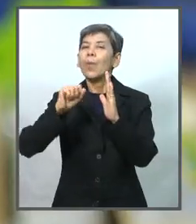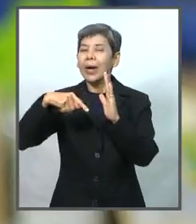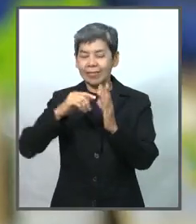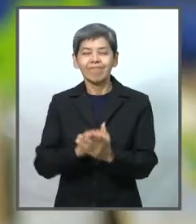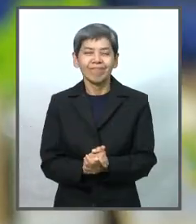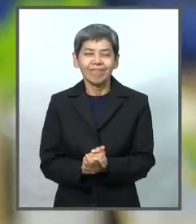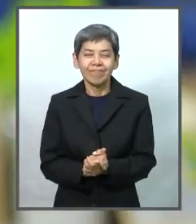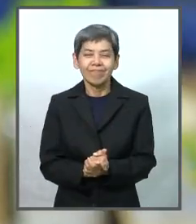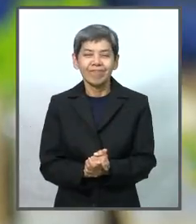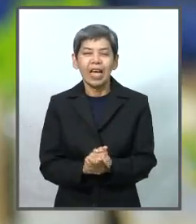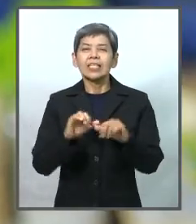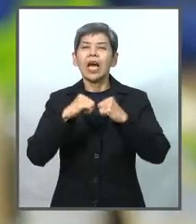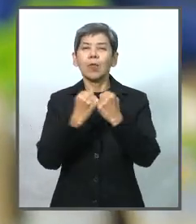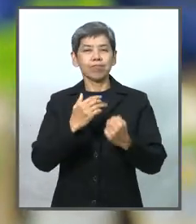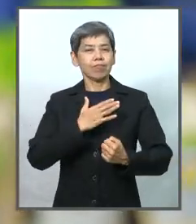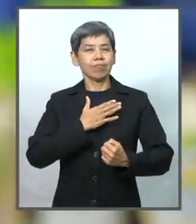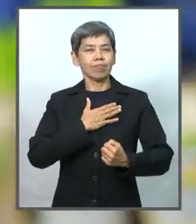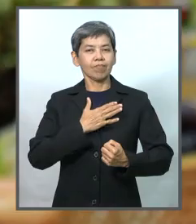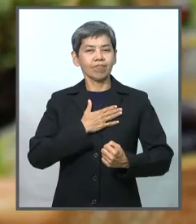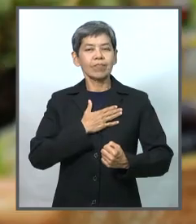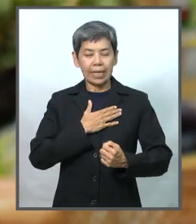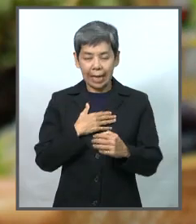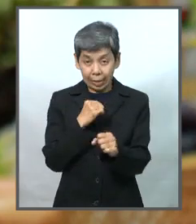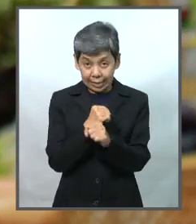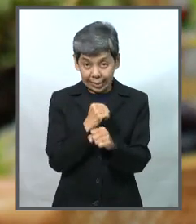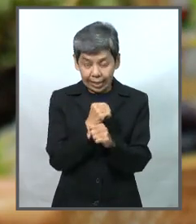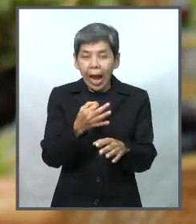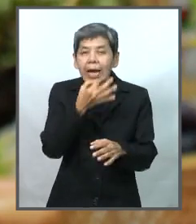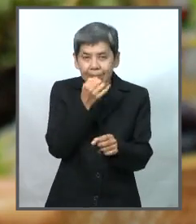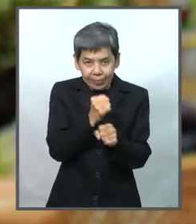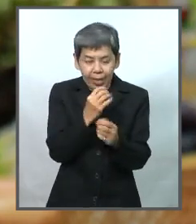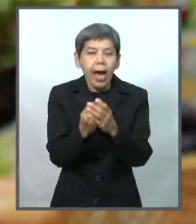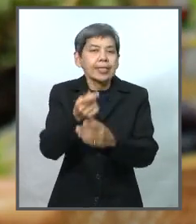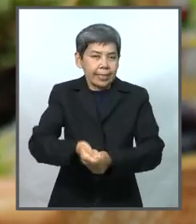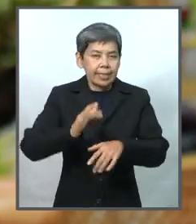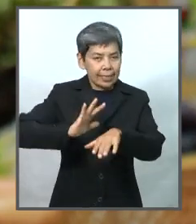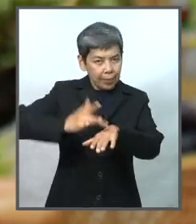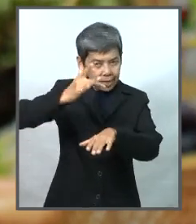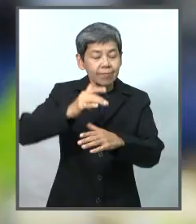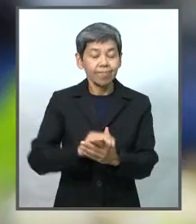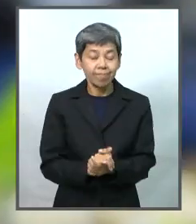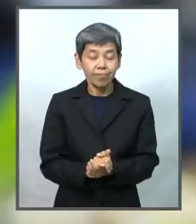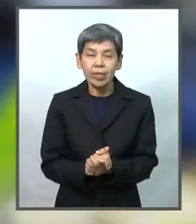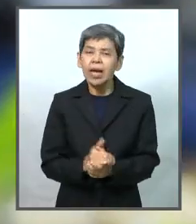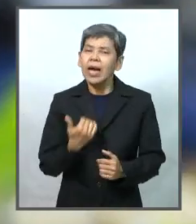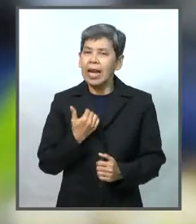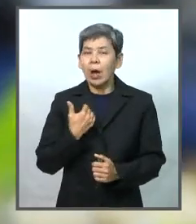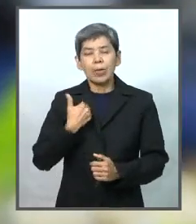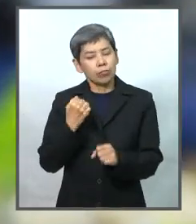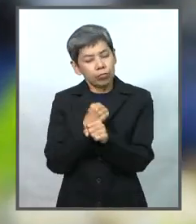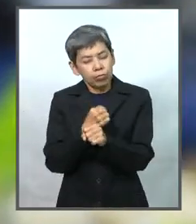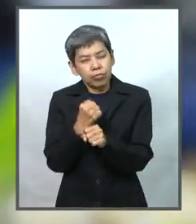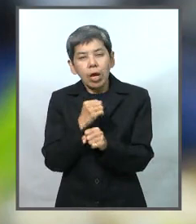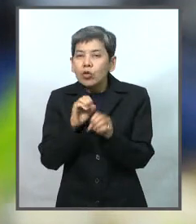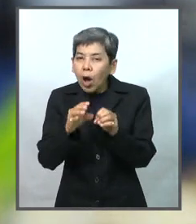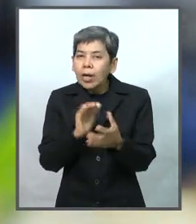ค่ะสมาคมของดิฉันนี้ทำเรื่องการอาชีพเกษตรอินทรีย์นะคะในสูงของเราเนี่ยจะฝึกเรื่องอา